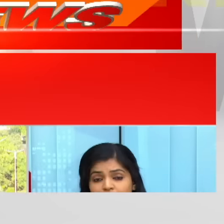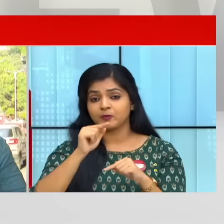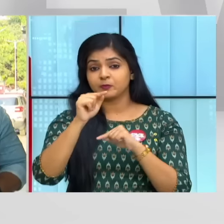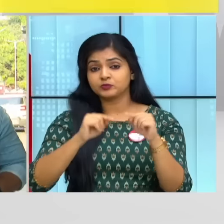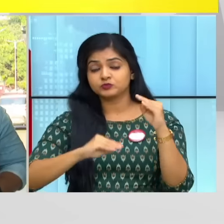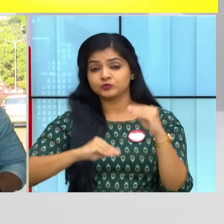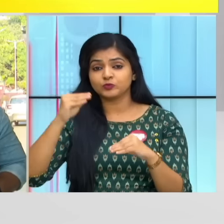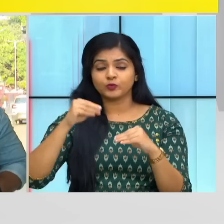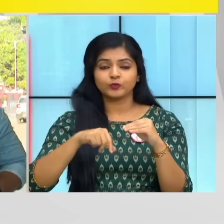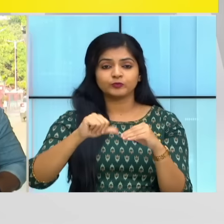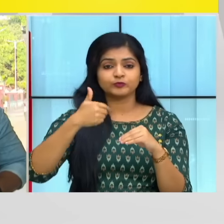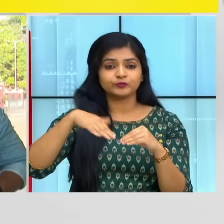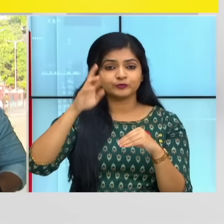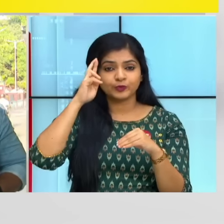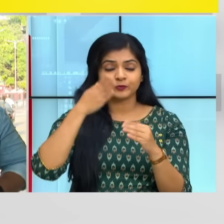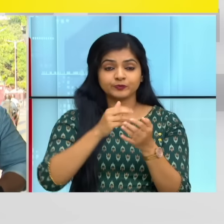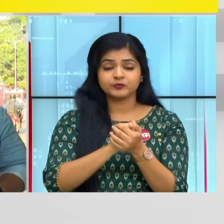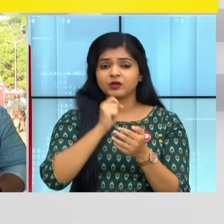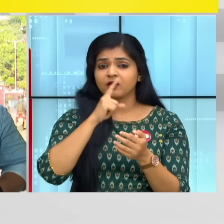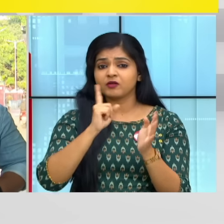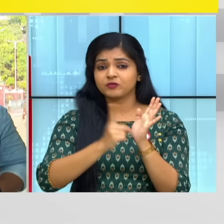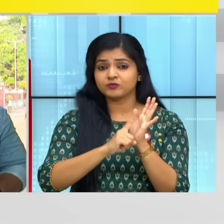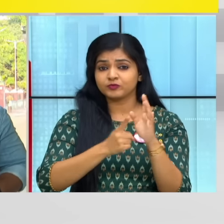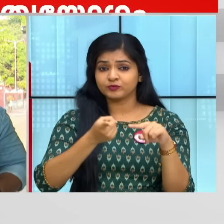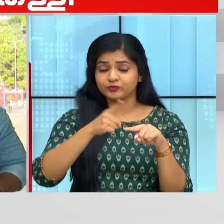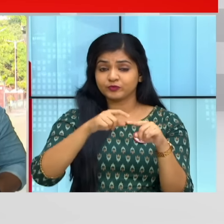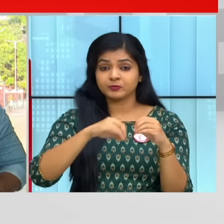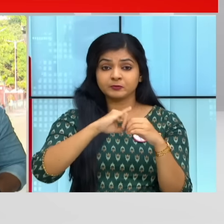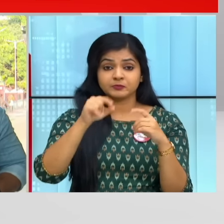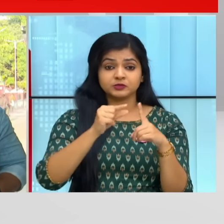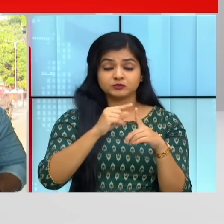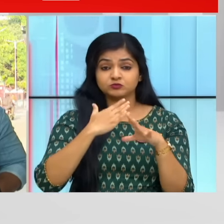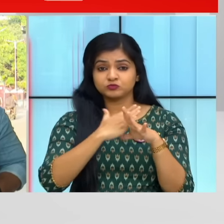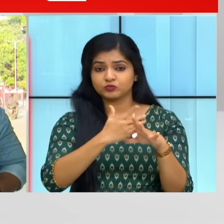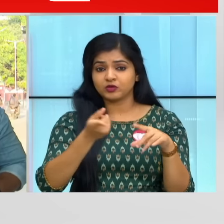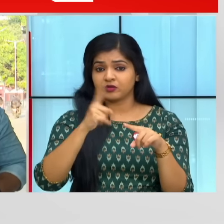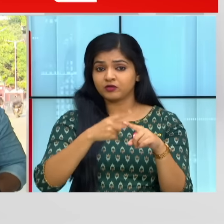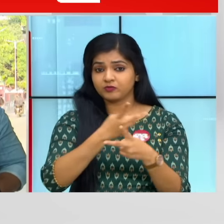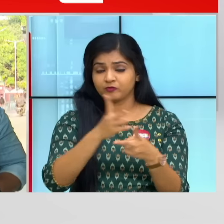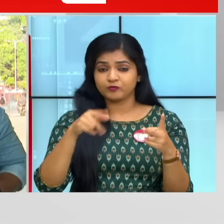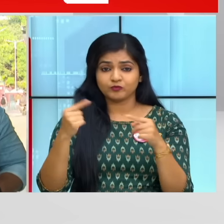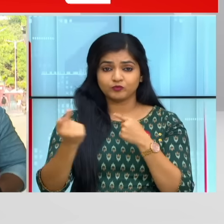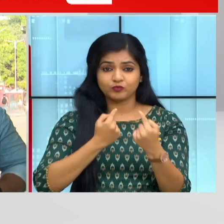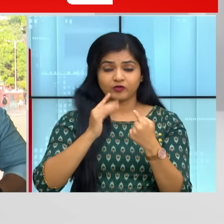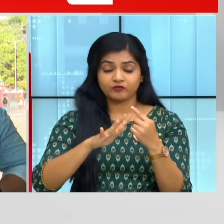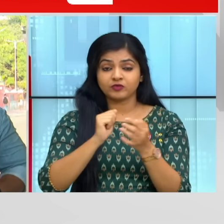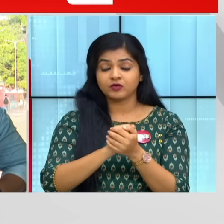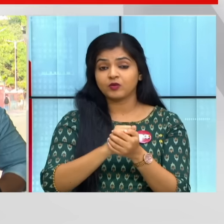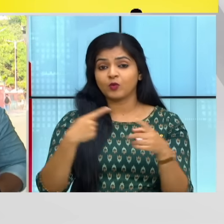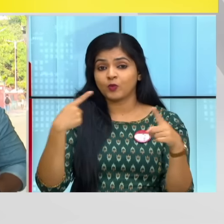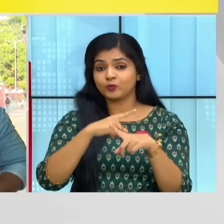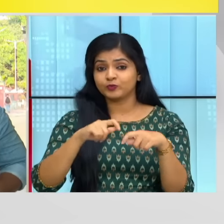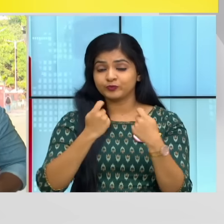അദ്ദേഹം വ്യക്തമാക്കുന്നത്. നുണപ്രചാരണങ്ങളുടെ പെരുമഴ തന്നെ BJPക്കെതിരെ ഉണ്ടായിരുന്നെങ്കിലും അതെല്ലാം ഈ എതിർ രാഷ്ട്രീയ പാർട്ടികളും മാധ്യമങ്ങളും അത്തരം